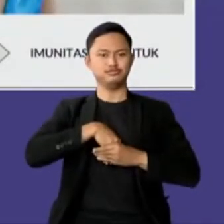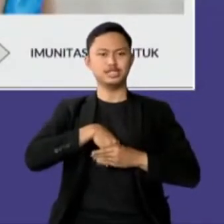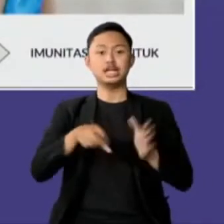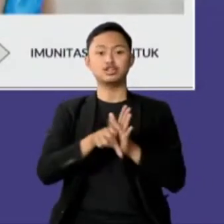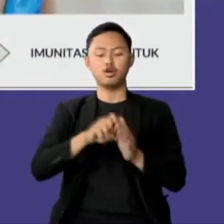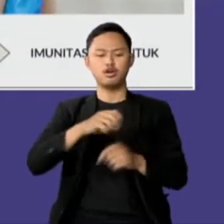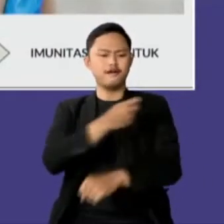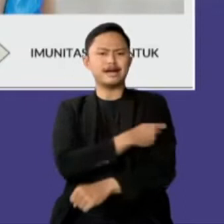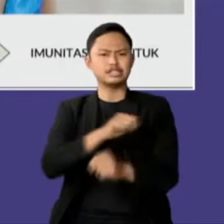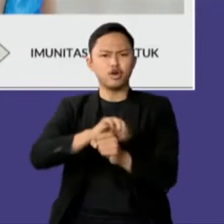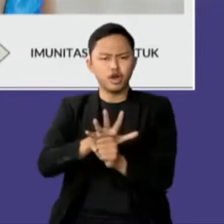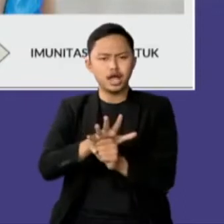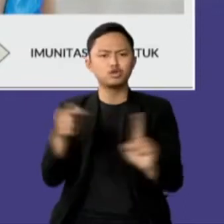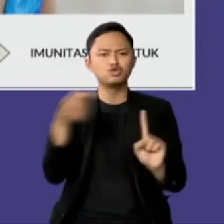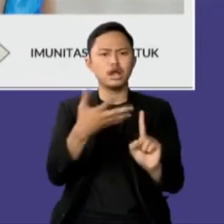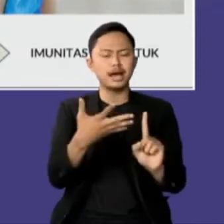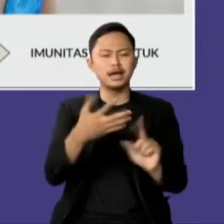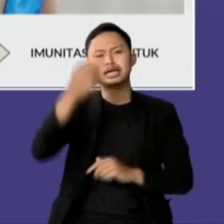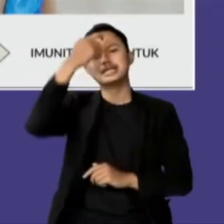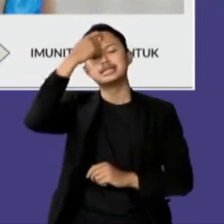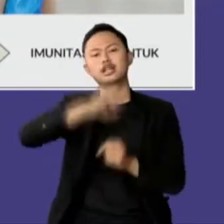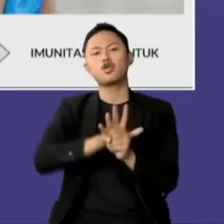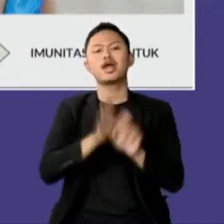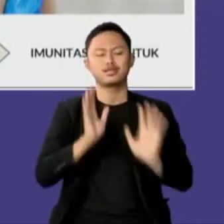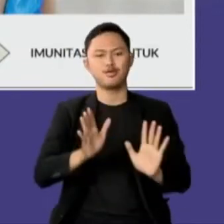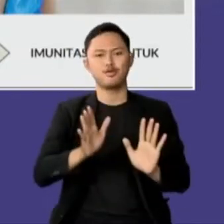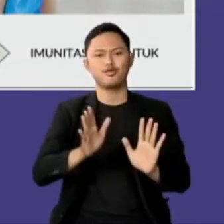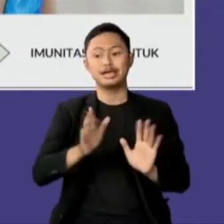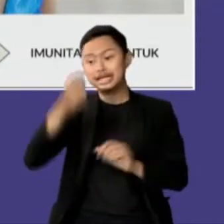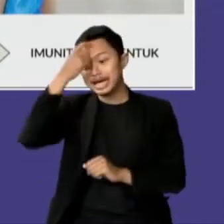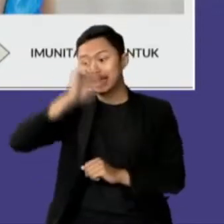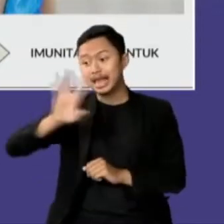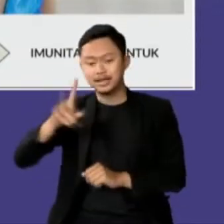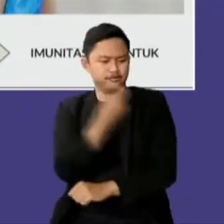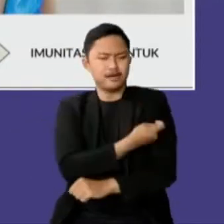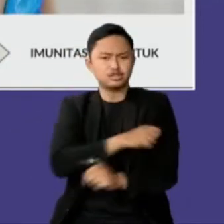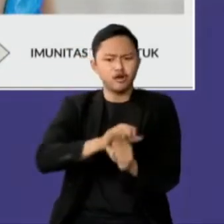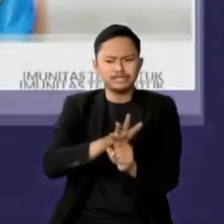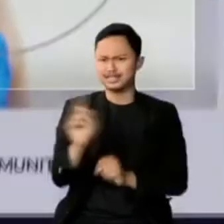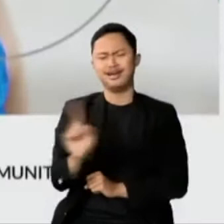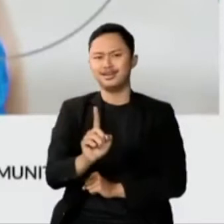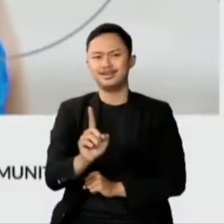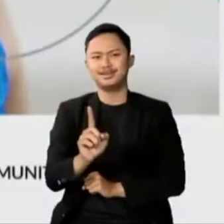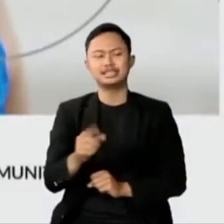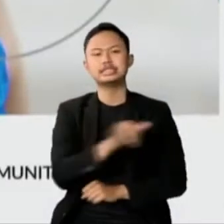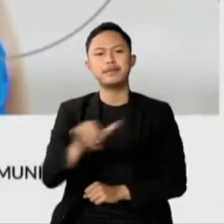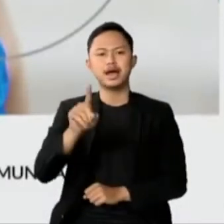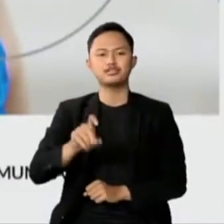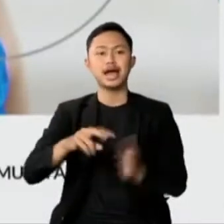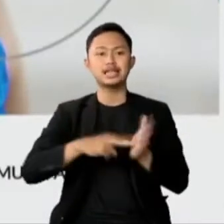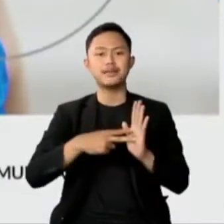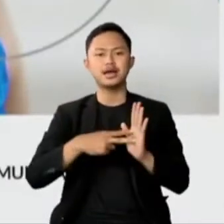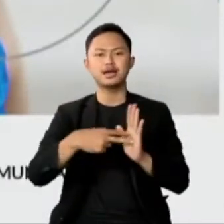untuk khusus loved bukanlah penyakit lain sehingga akhirnya tubuh menjadi belajar untuk bisa melawan